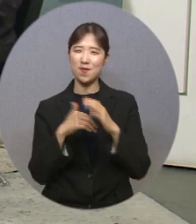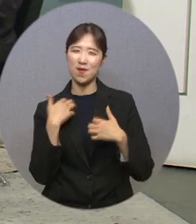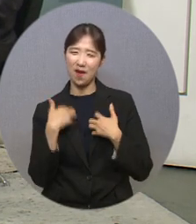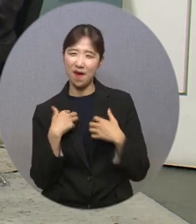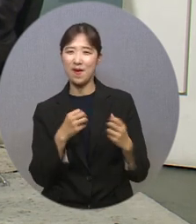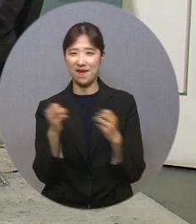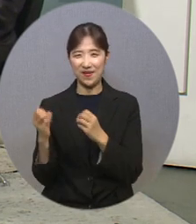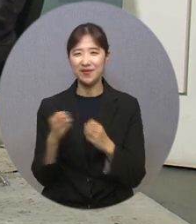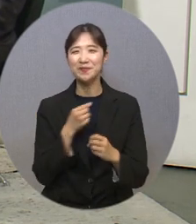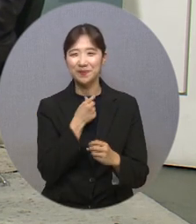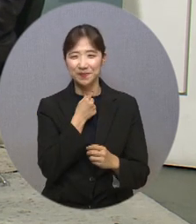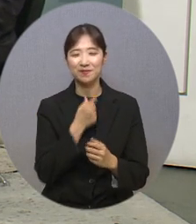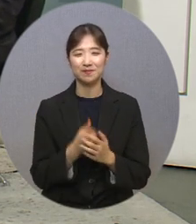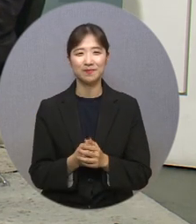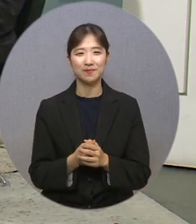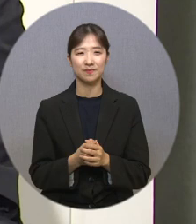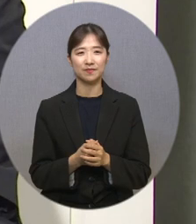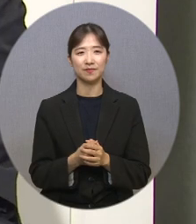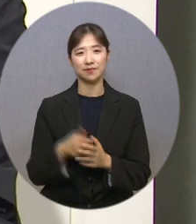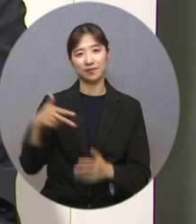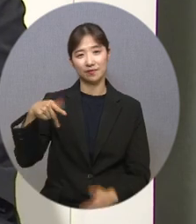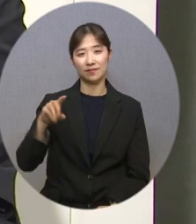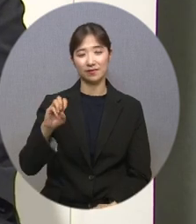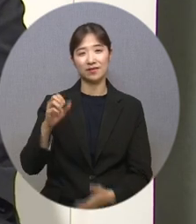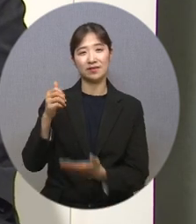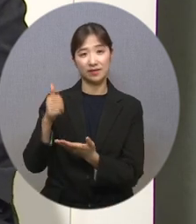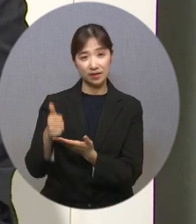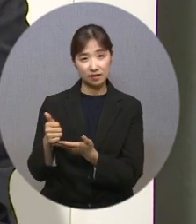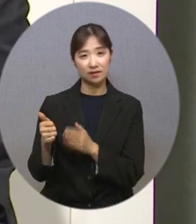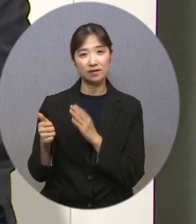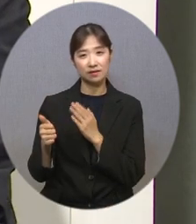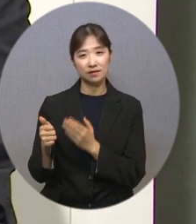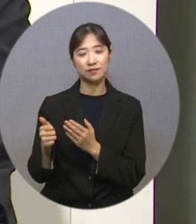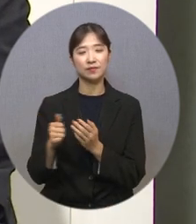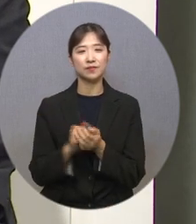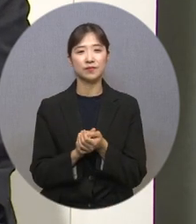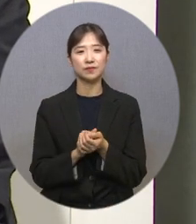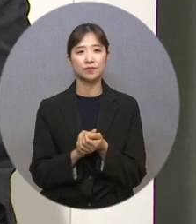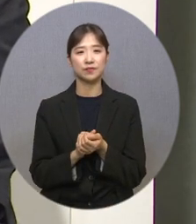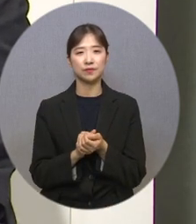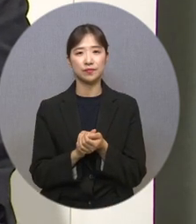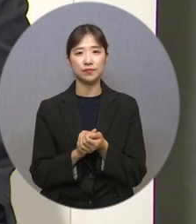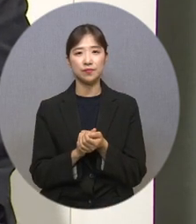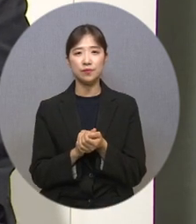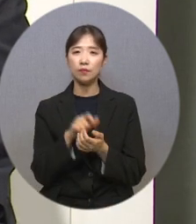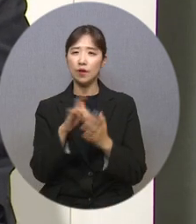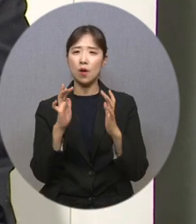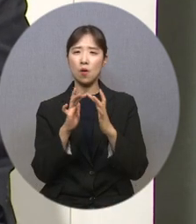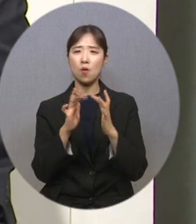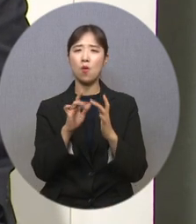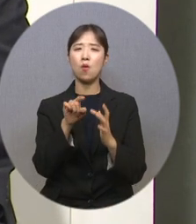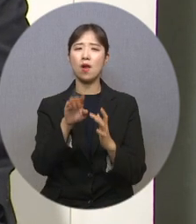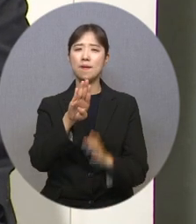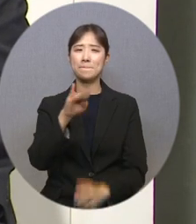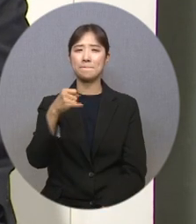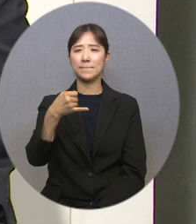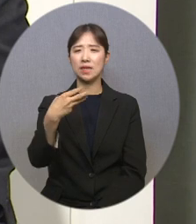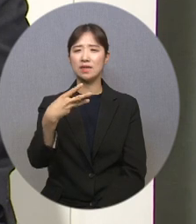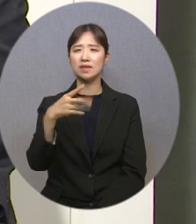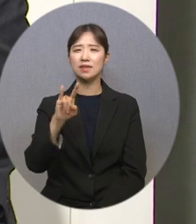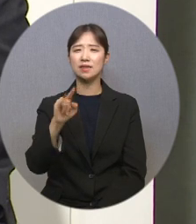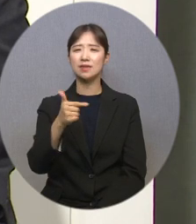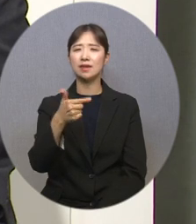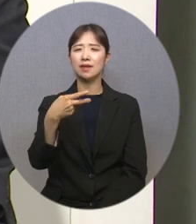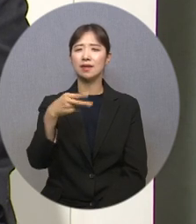네. 장희지 씨는 이 온라인 브랜딩이라는